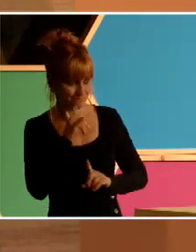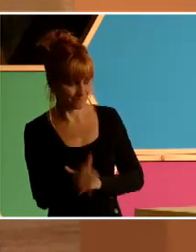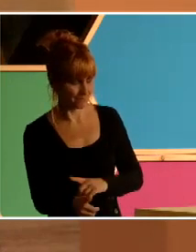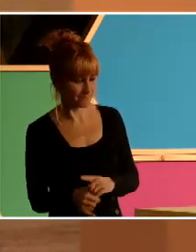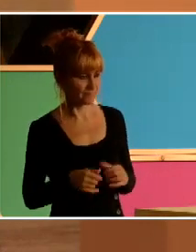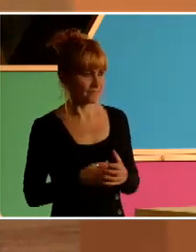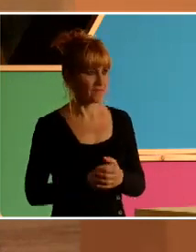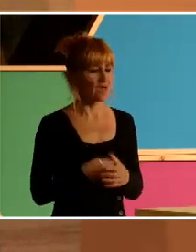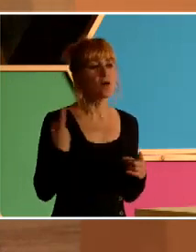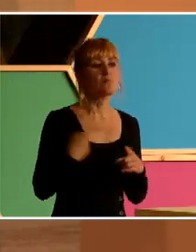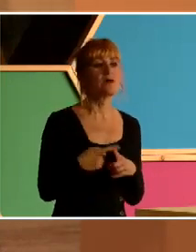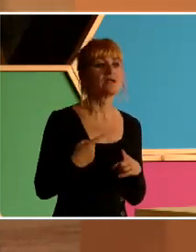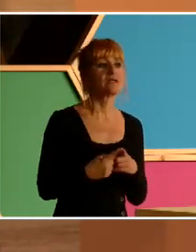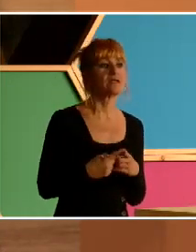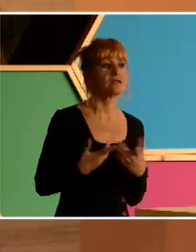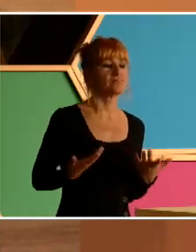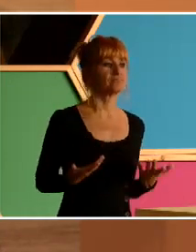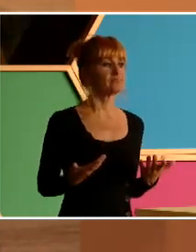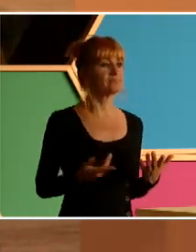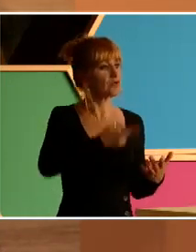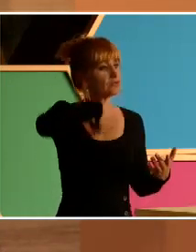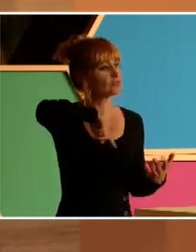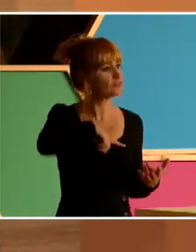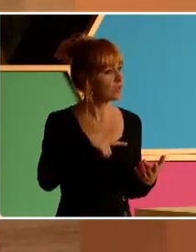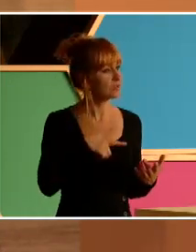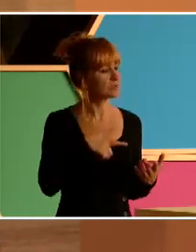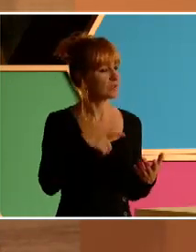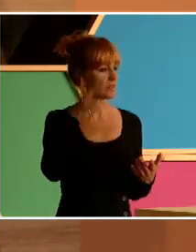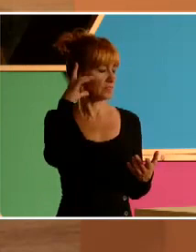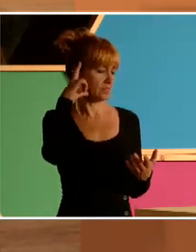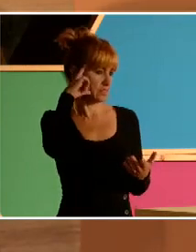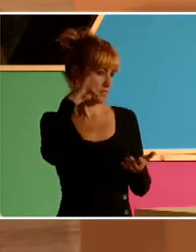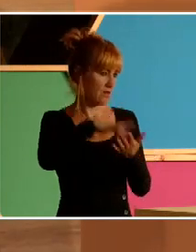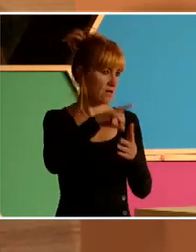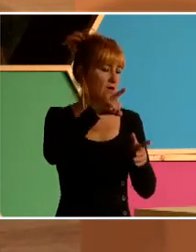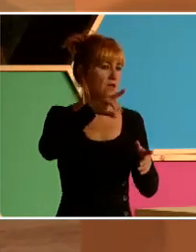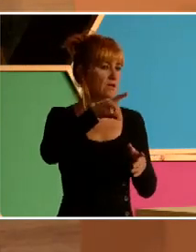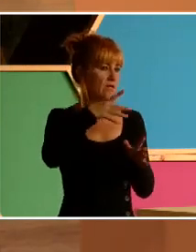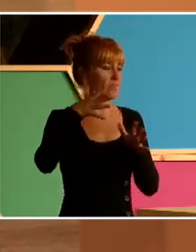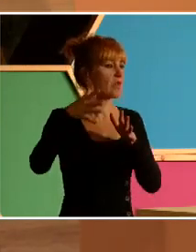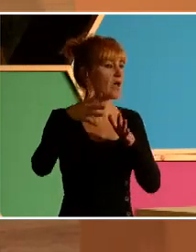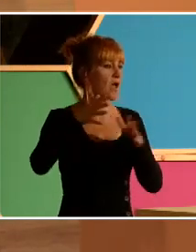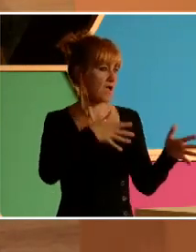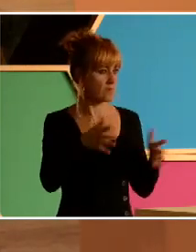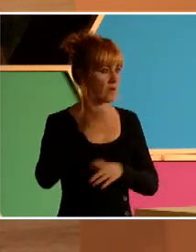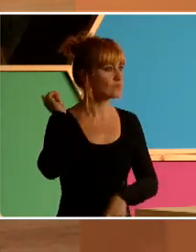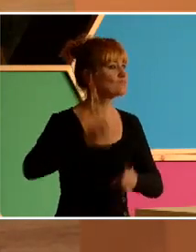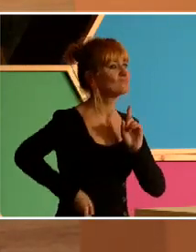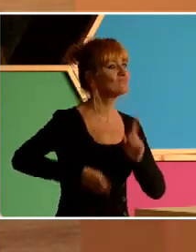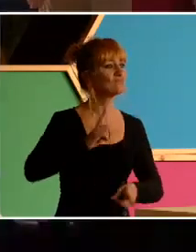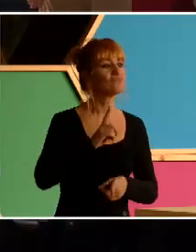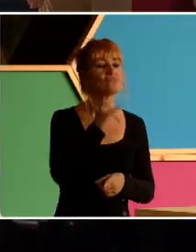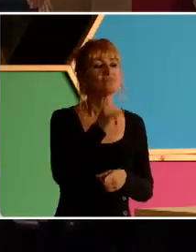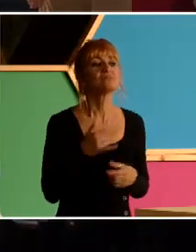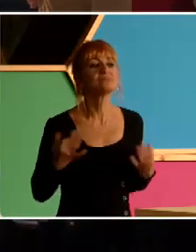Perquè aquí també hem tingut, recordem, càrregues brutals al 15M i eren ordenades per Convergència i Unió. I aquelles també les denunciàvem